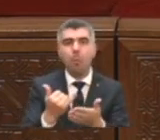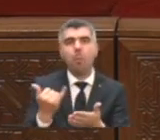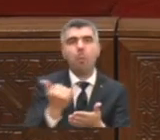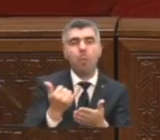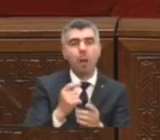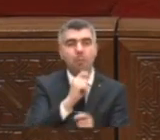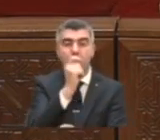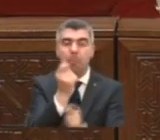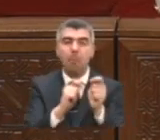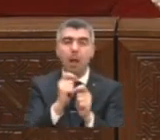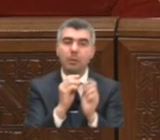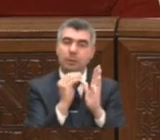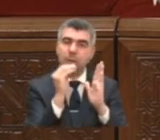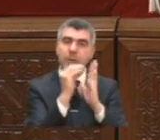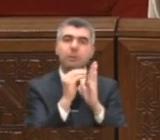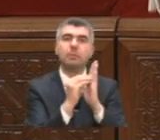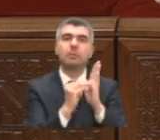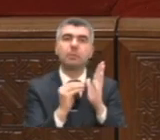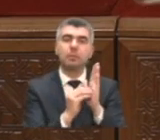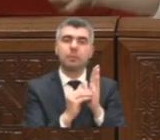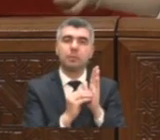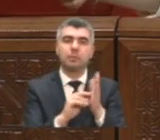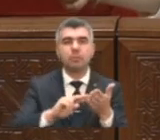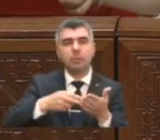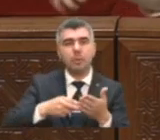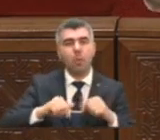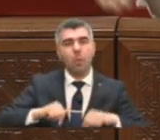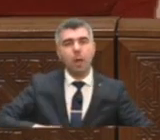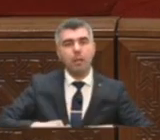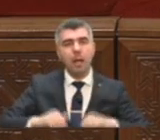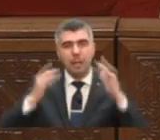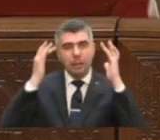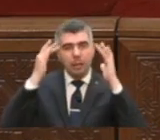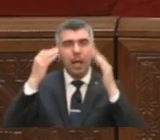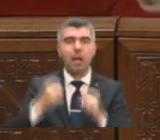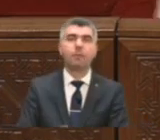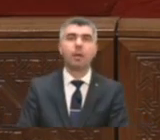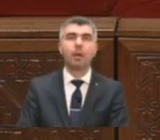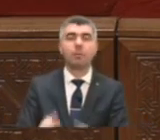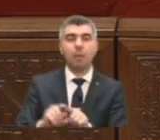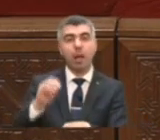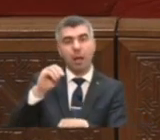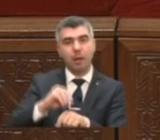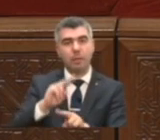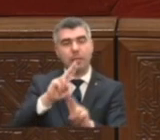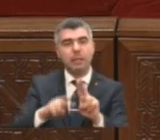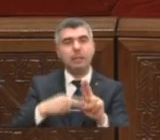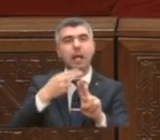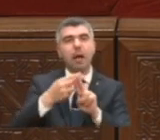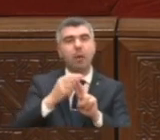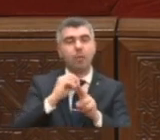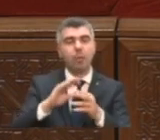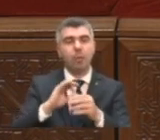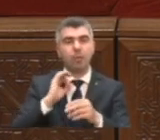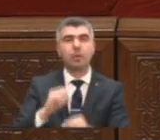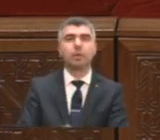تصاميم تهيئه على طريق قرار من وزارة الثقافة. فلذلك أنا فاش نسحب من القاعة راه عاود يجاوبك سي بن